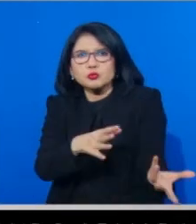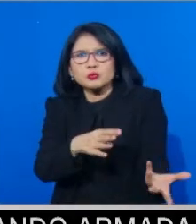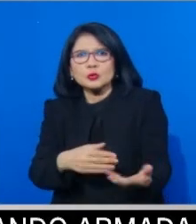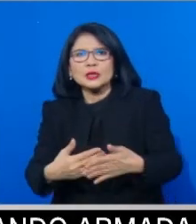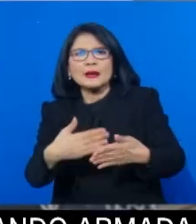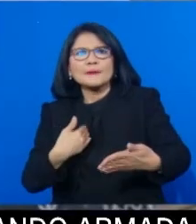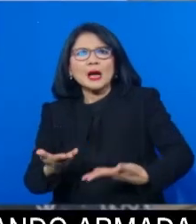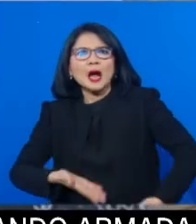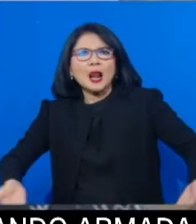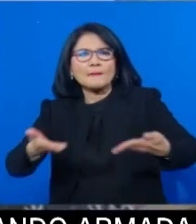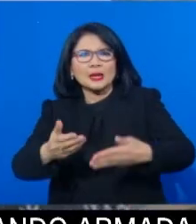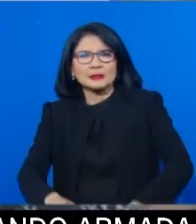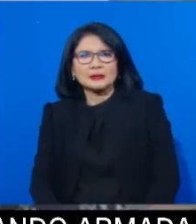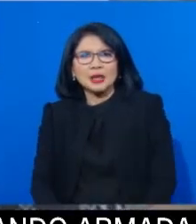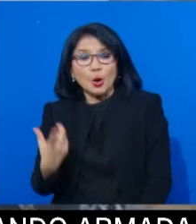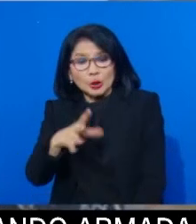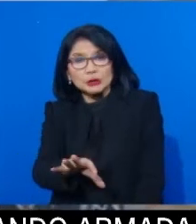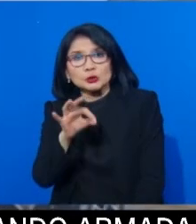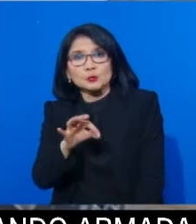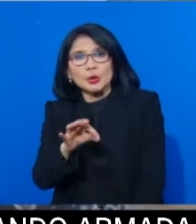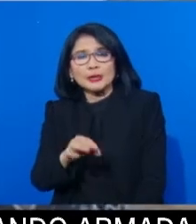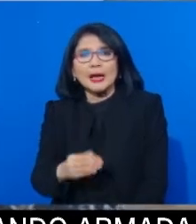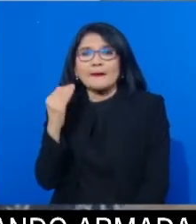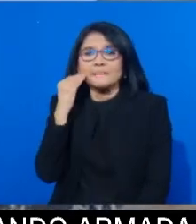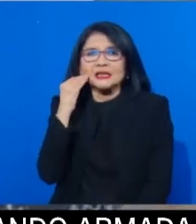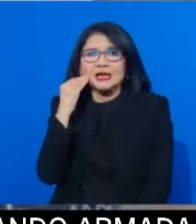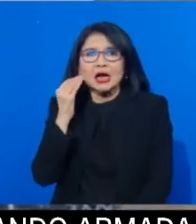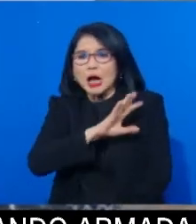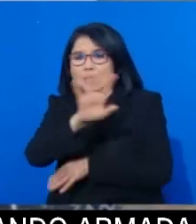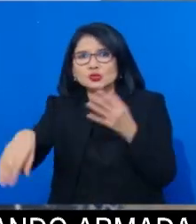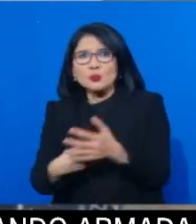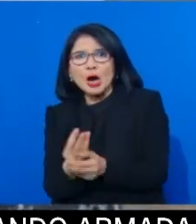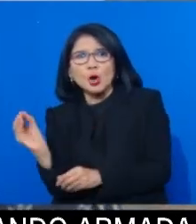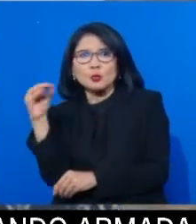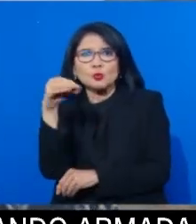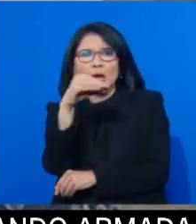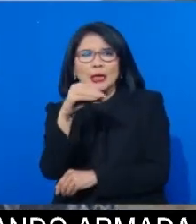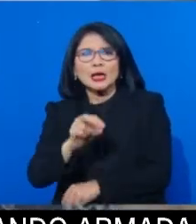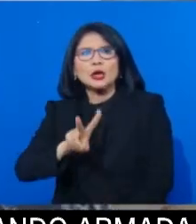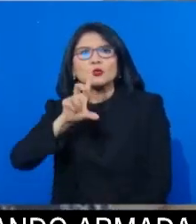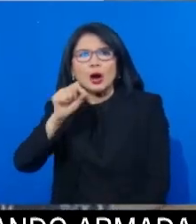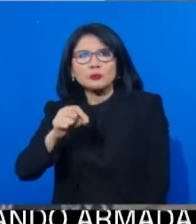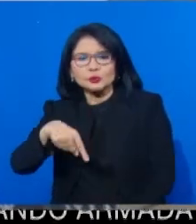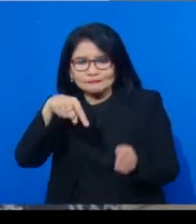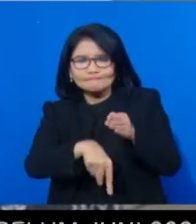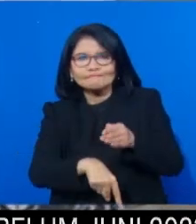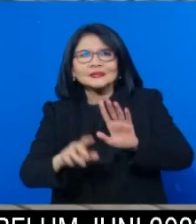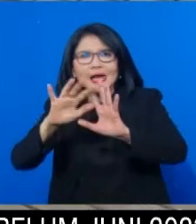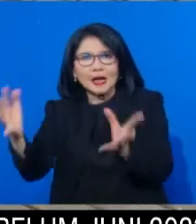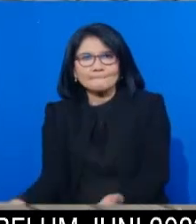Wahidin. Saat ditemukan oleh penjaga rumah, seluruh ular yang berjumlah sekitar 20 ekor masih berada di dalam